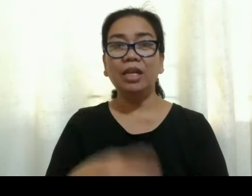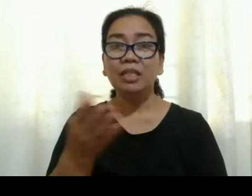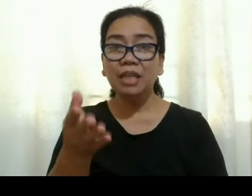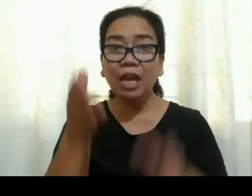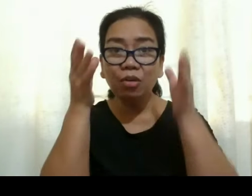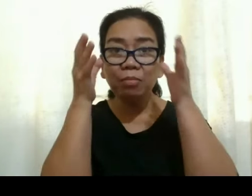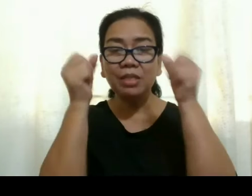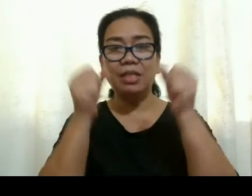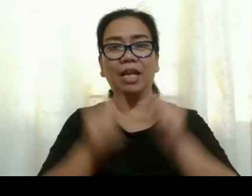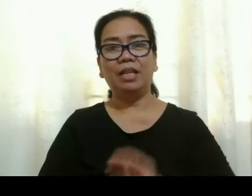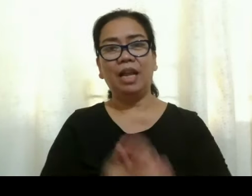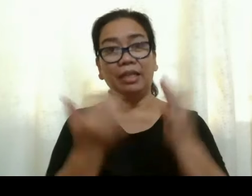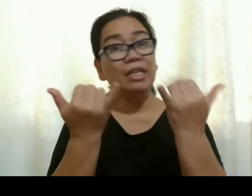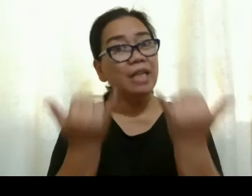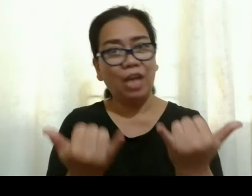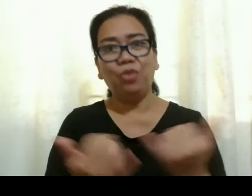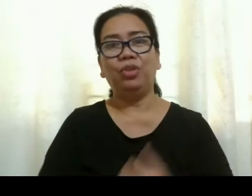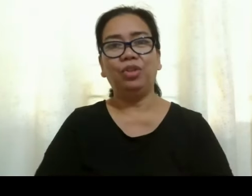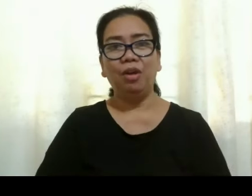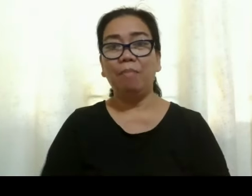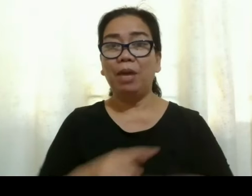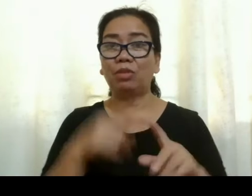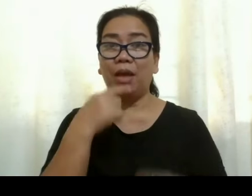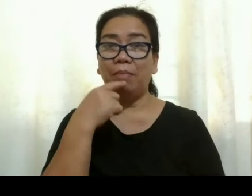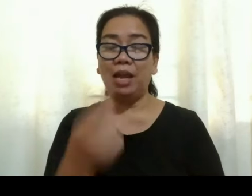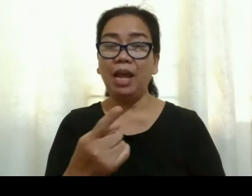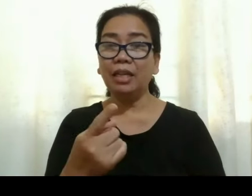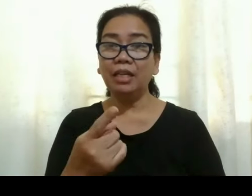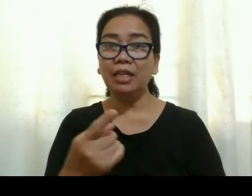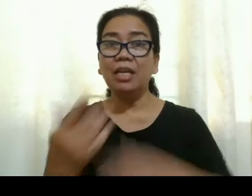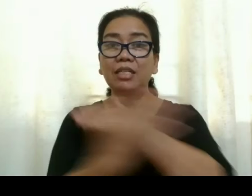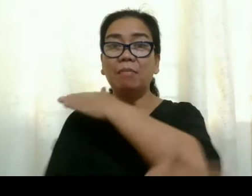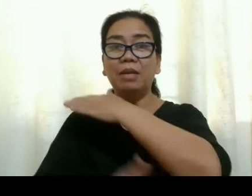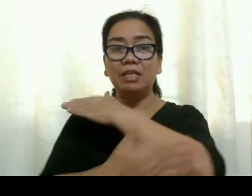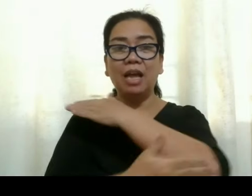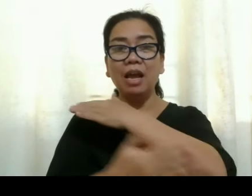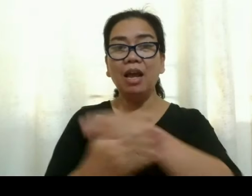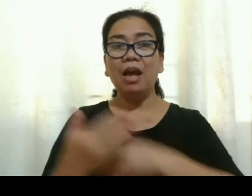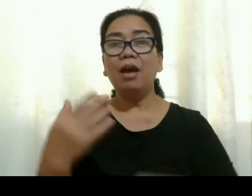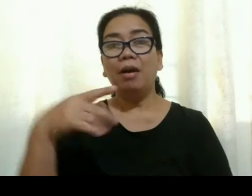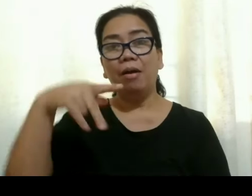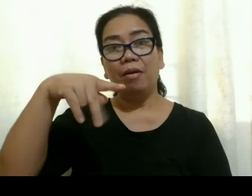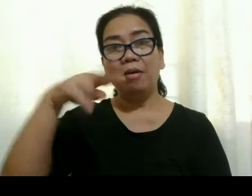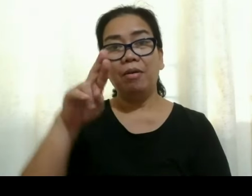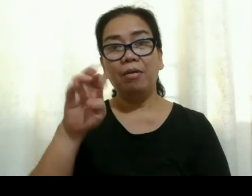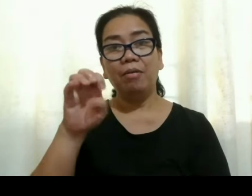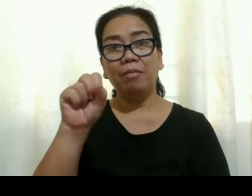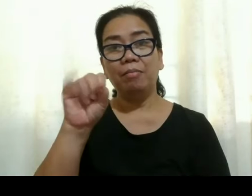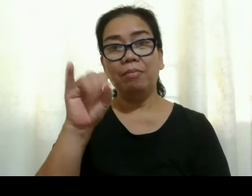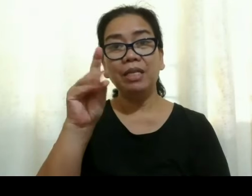Duterte. Siya yung presidente natin ngayon. Pero sabi nga natin, sa bansang